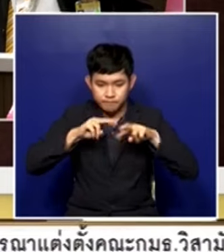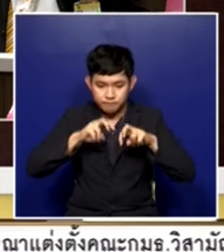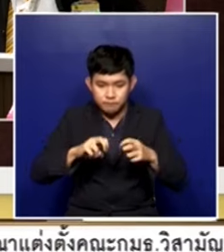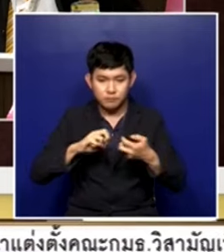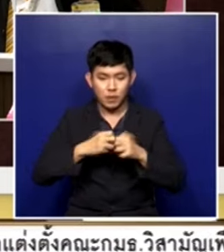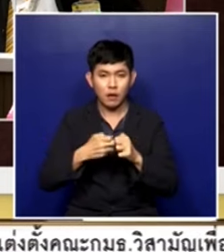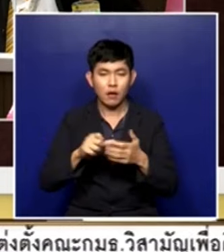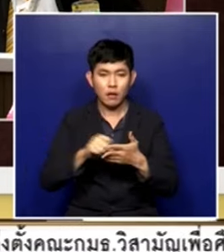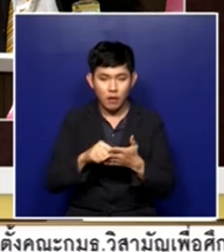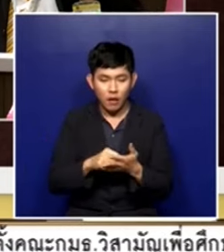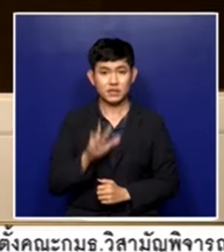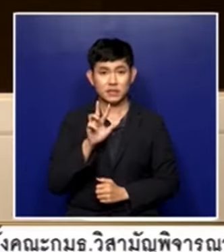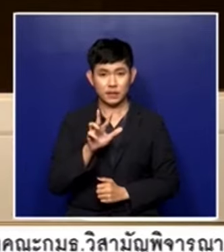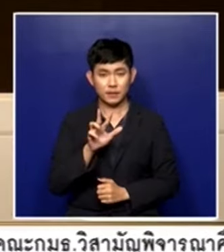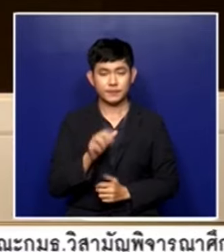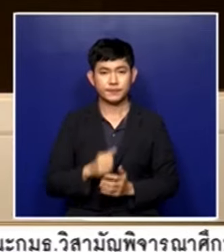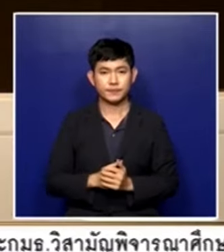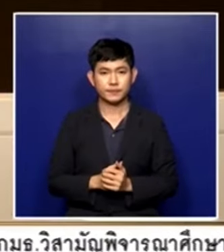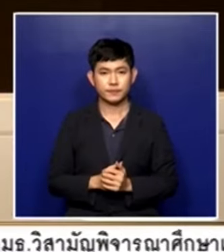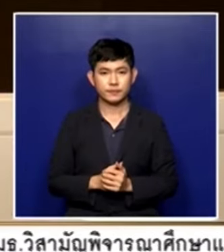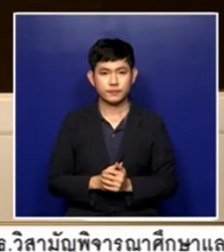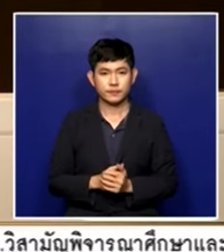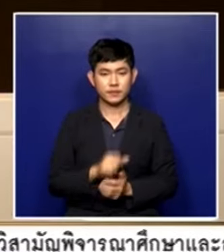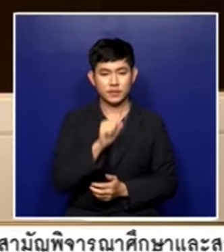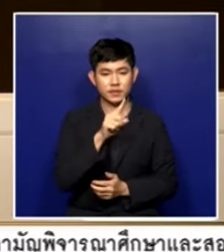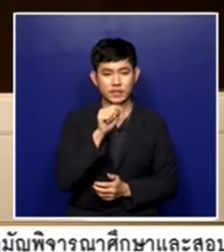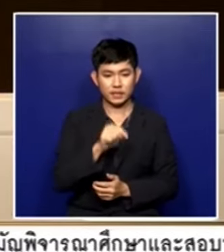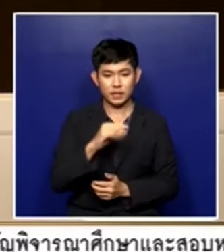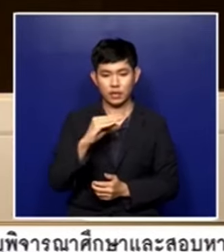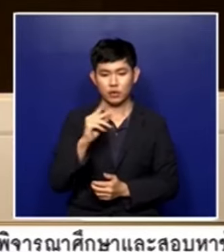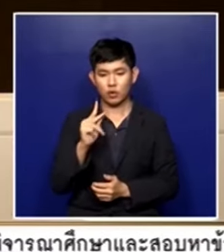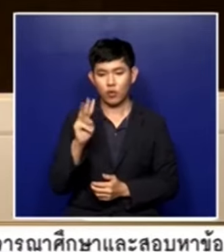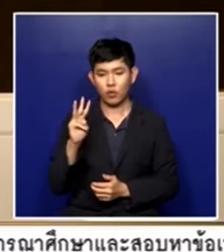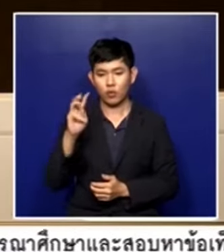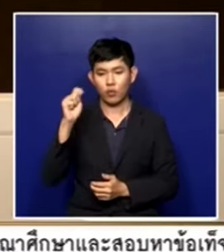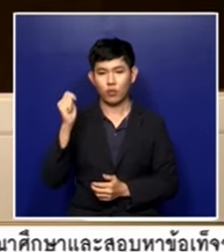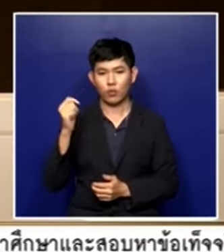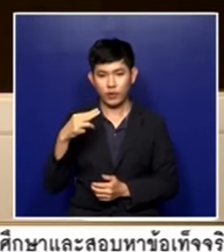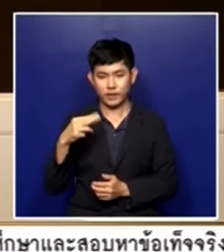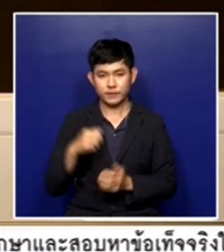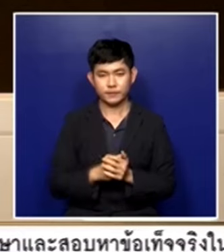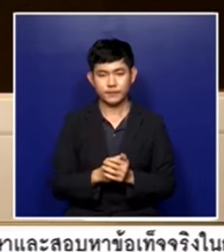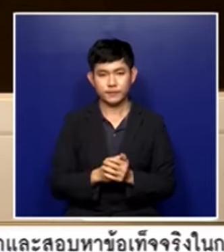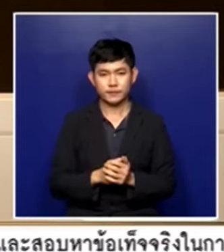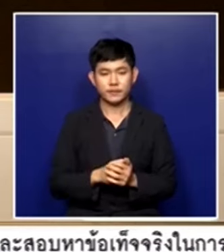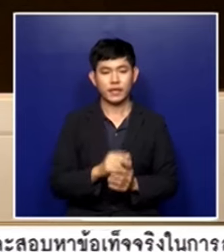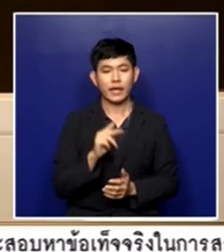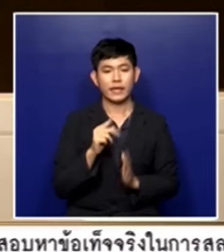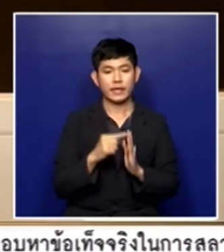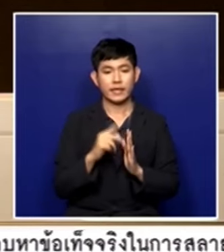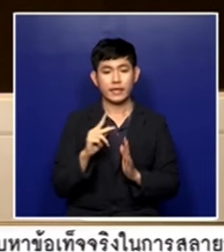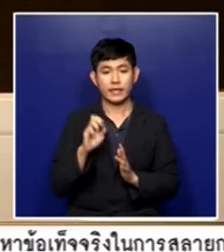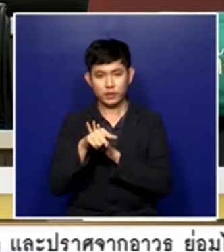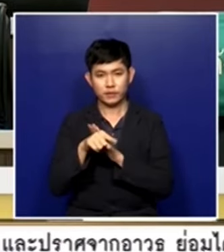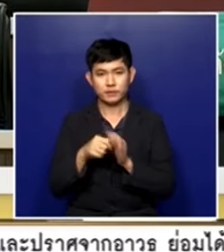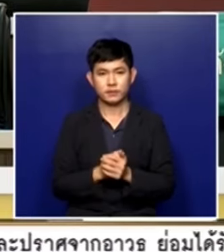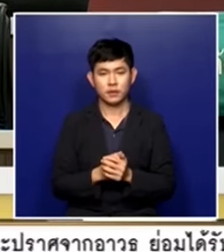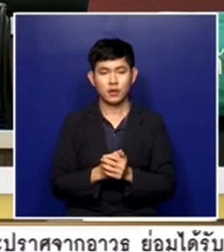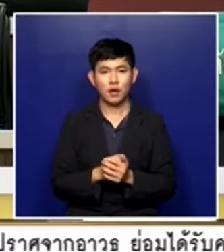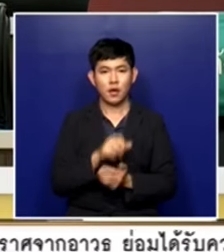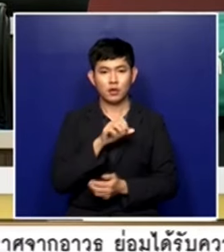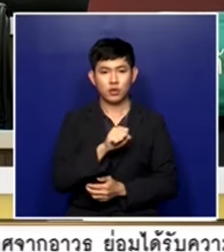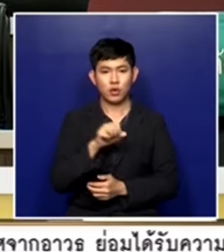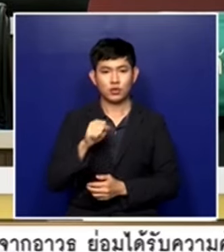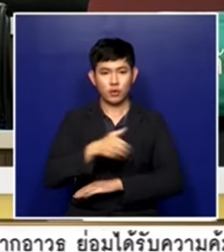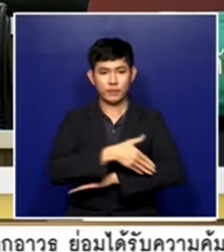มันมีในข้อความในญัตติเนาะขาดที่มันมีข้อความด้วยหาในลักษณะที่ไม่เคยเห็นเนื้อหาลักษณะนี้นะครับครับในเรื่องของ